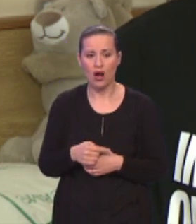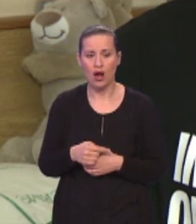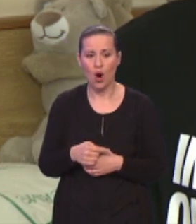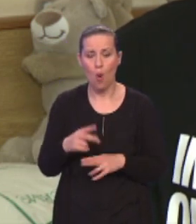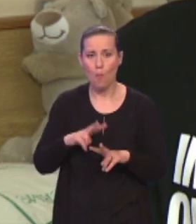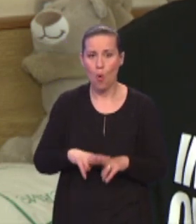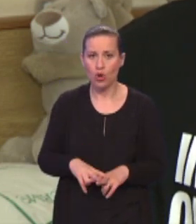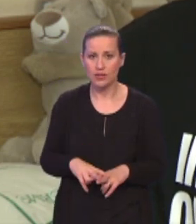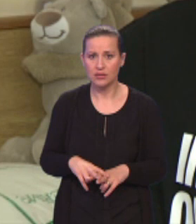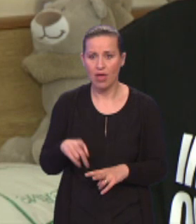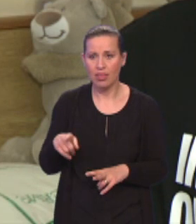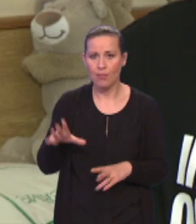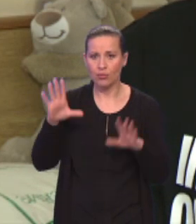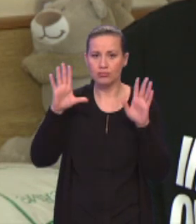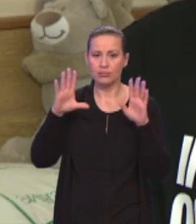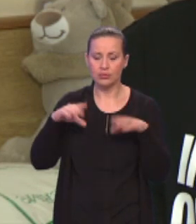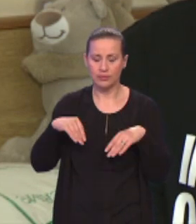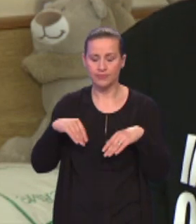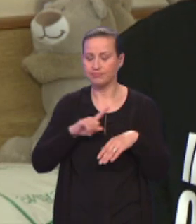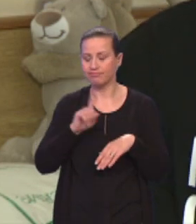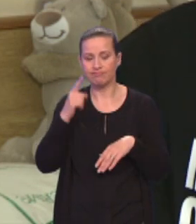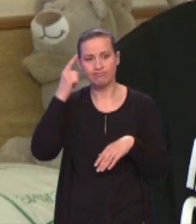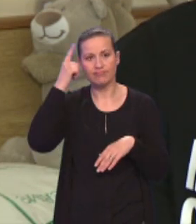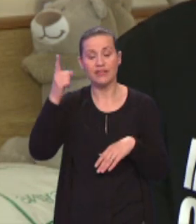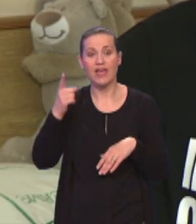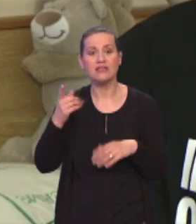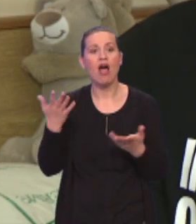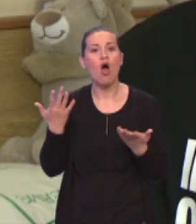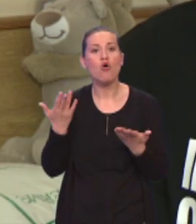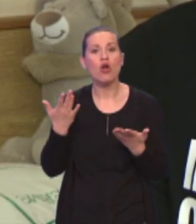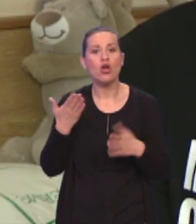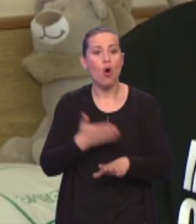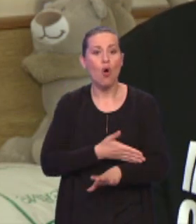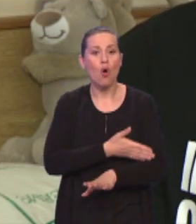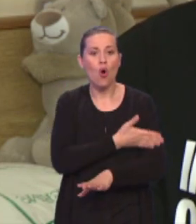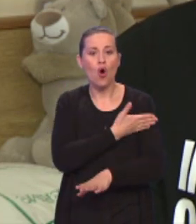do dolaska u bolnicu gdje sam se ugasio. Nisam bio svjestan stanja ozljeda, šta je sve